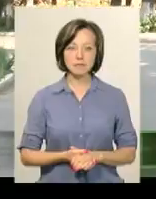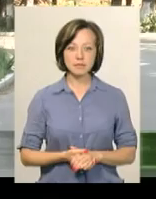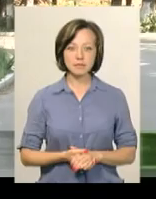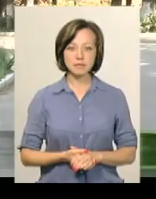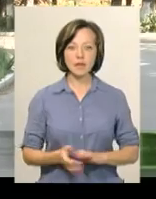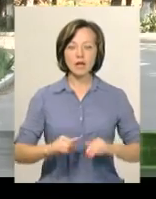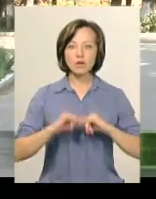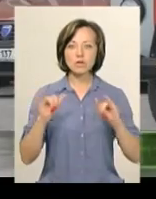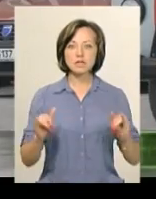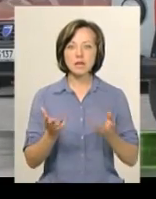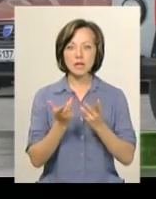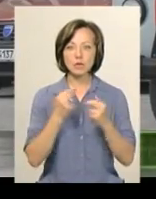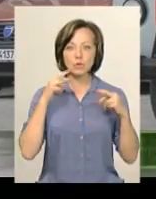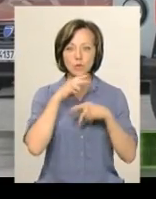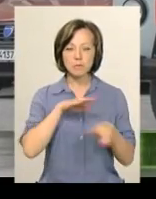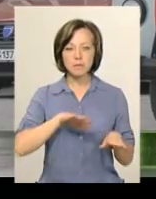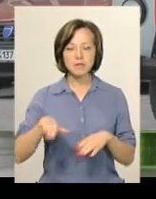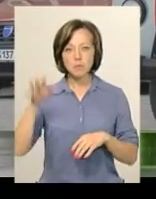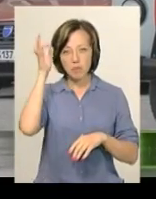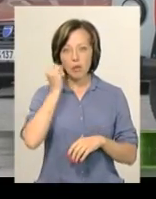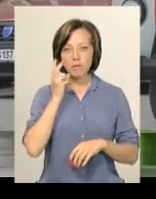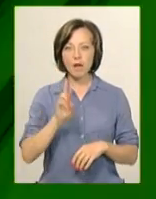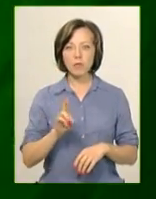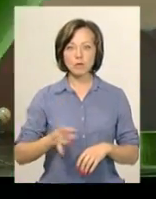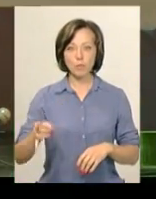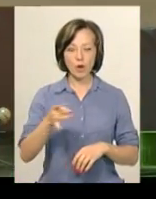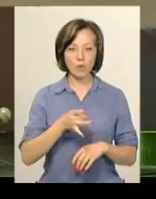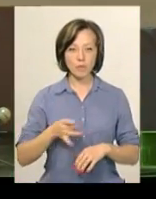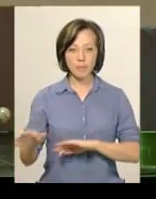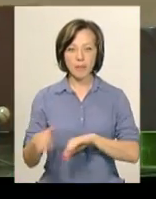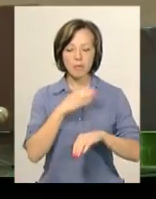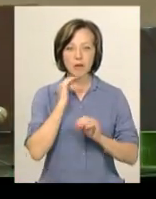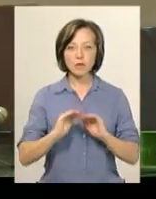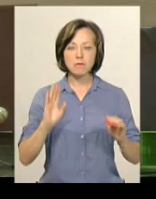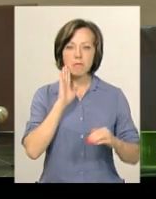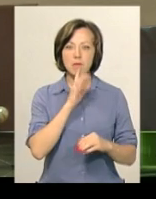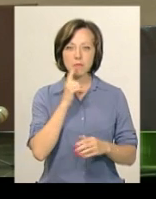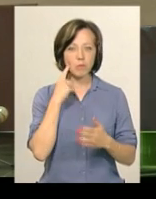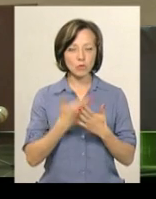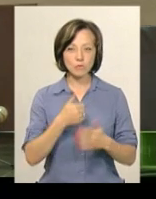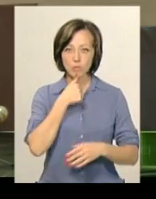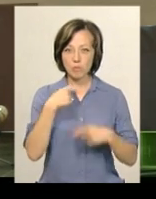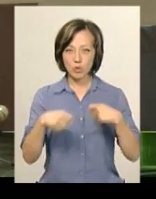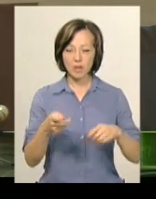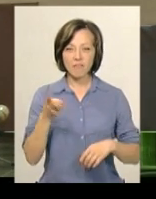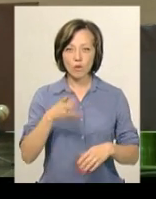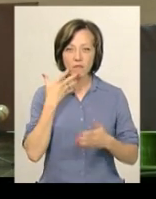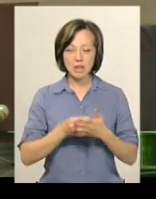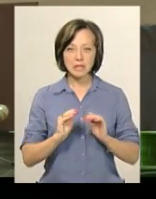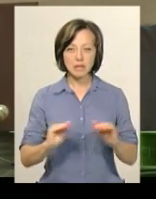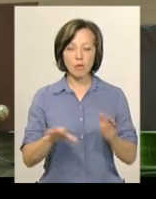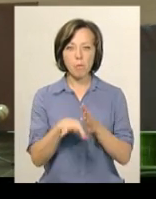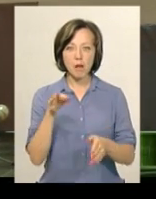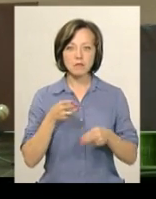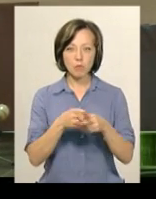Зросла кількість отруєних після поминальних обідів у Ярмолинецькому районі. Багатодітній матері, яку підозрюють у спробі продати двох власних дітей,